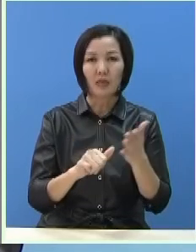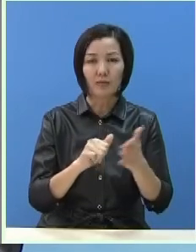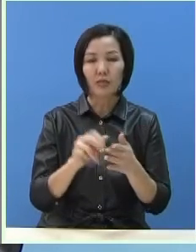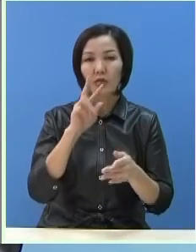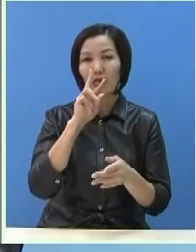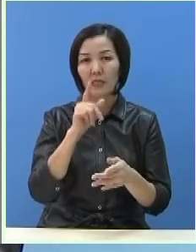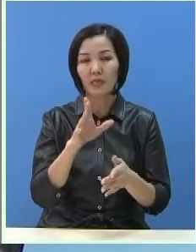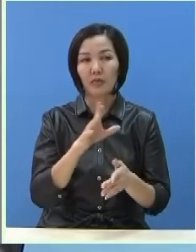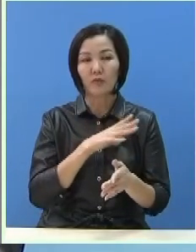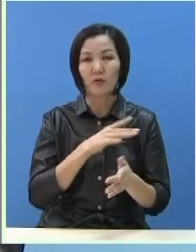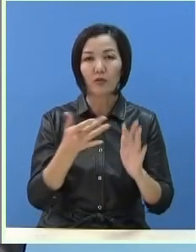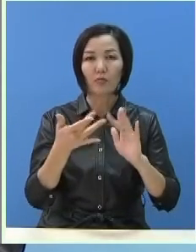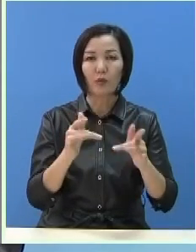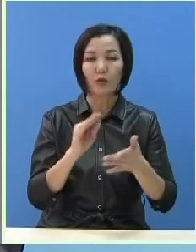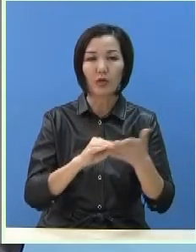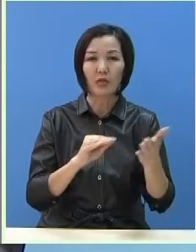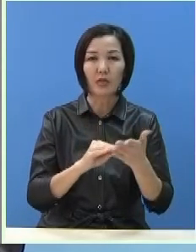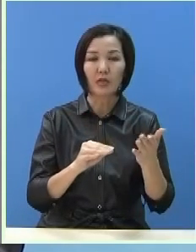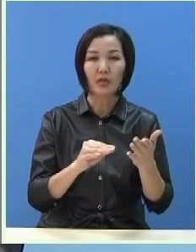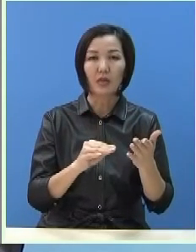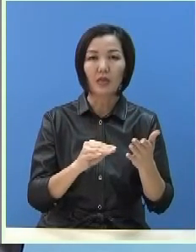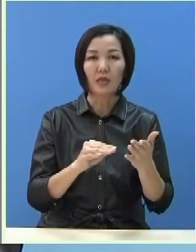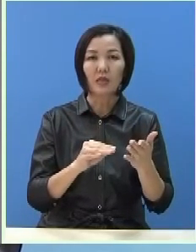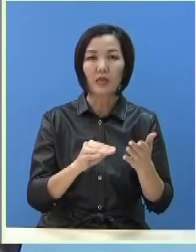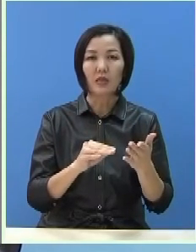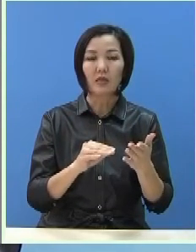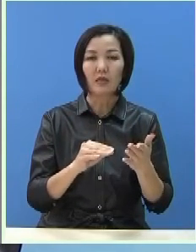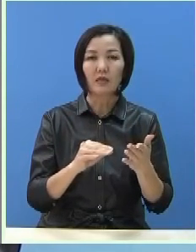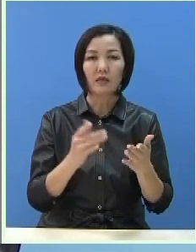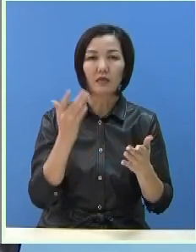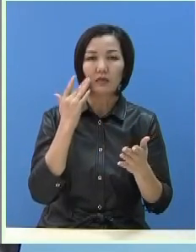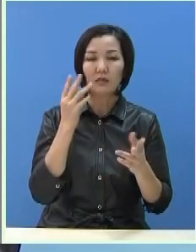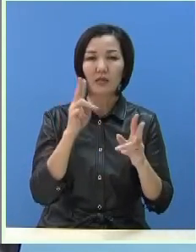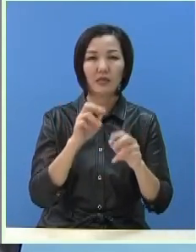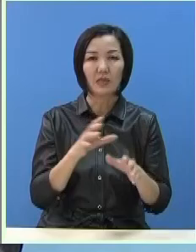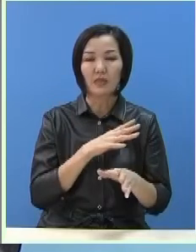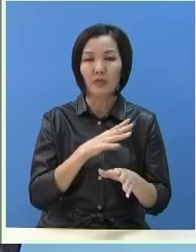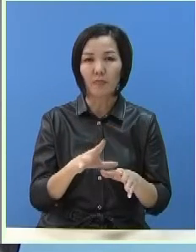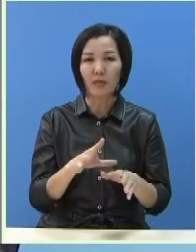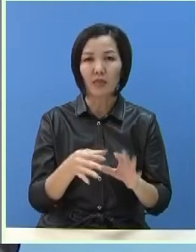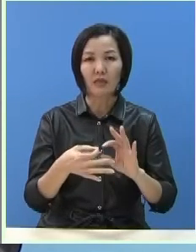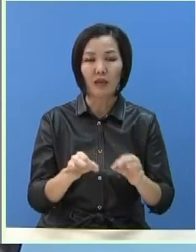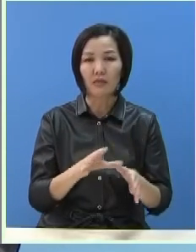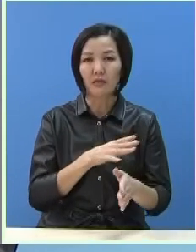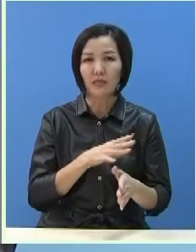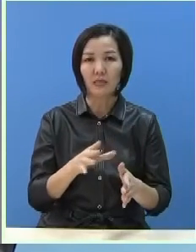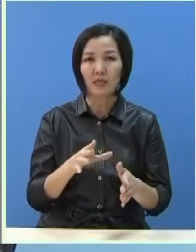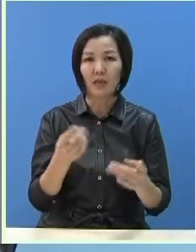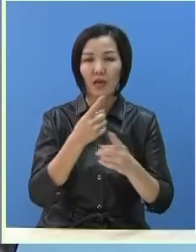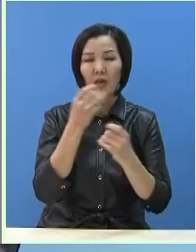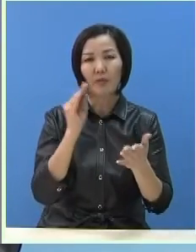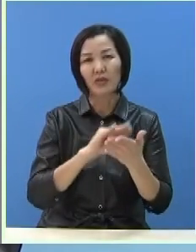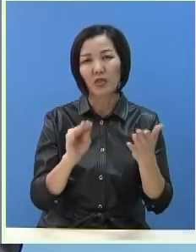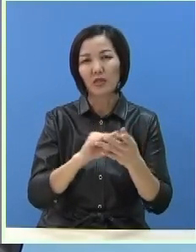керек. Кеше блогерлер туралы да айтты, шынымен де ешқандай негіз жоқ нәрселерді кейде зерттелмеген, қарастырылмаған, нақтыланбаған ақпаратты да шығара